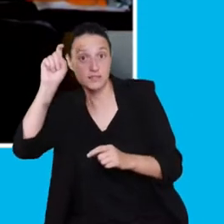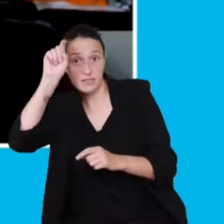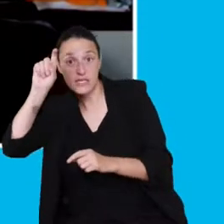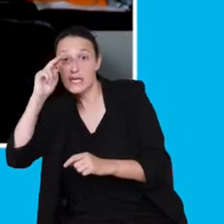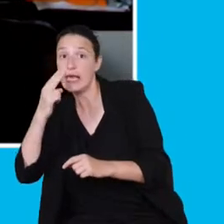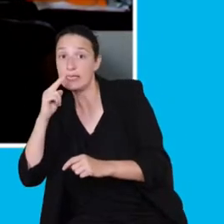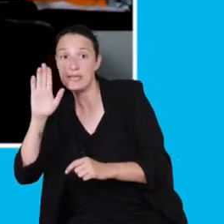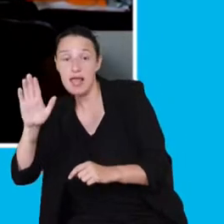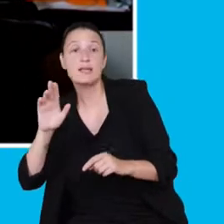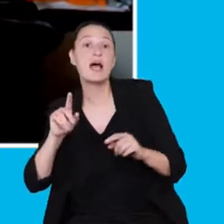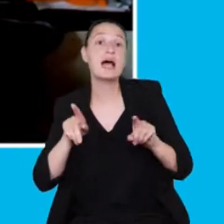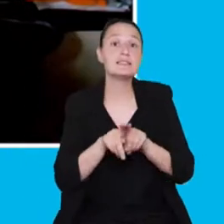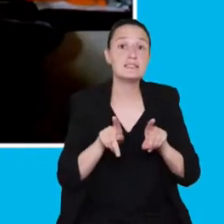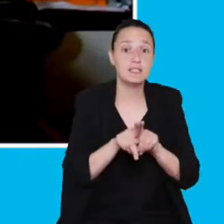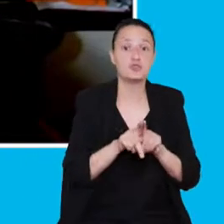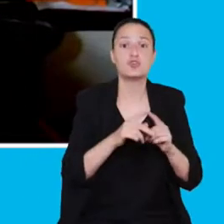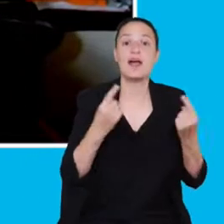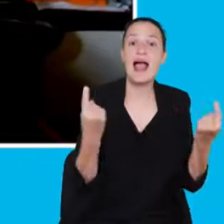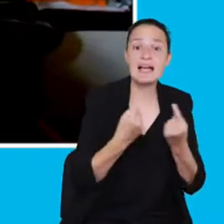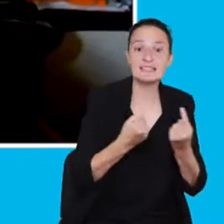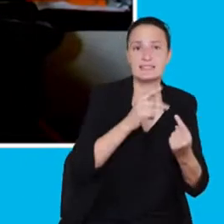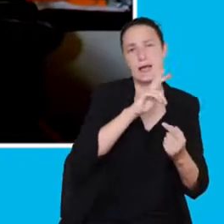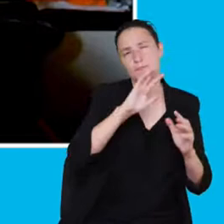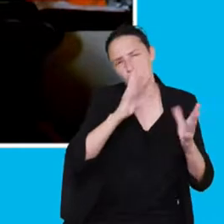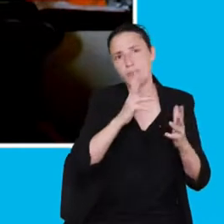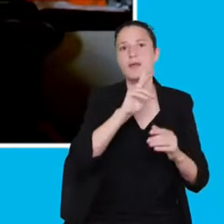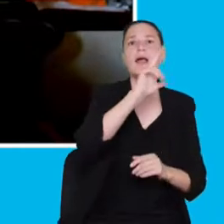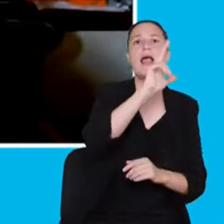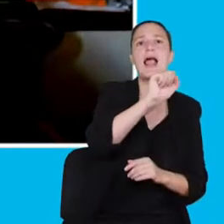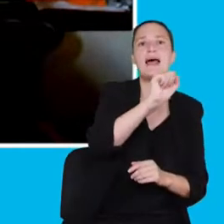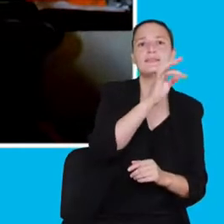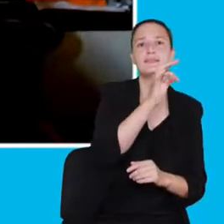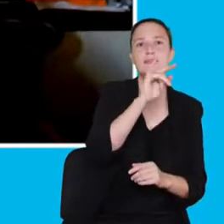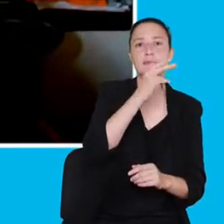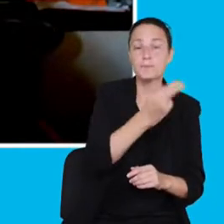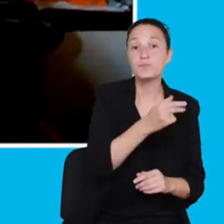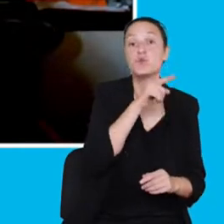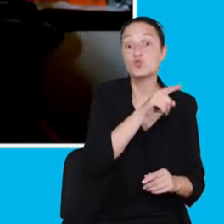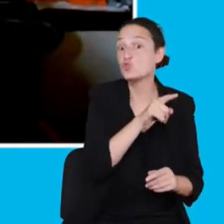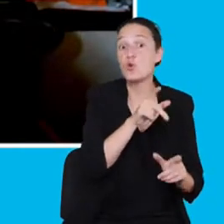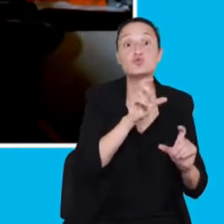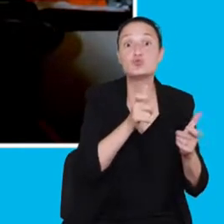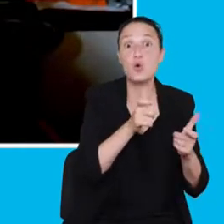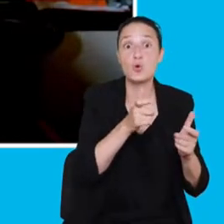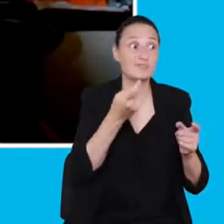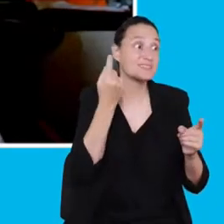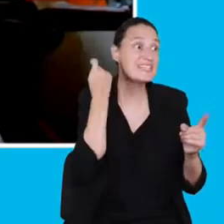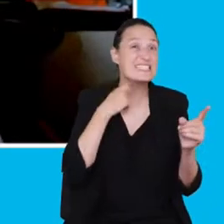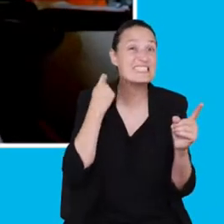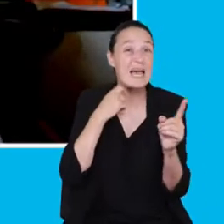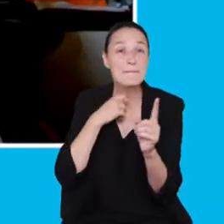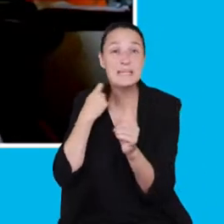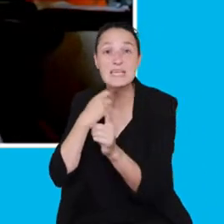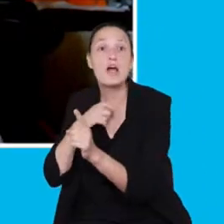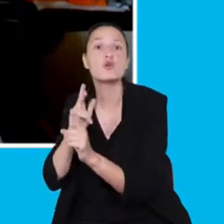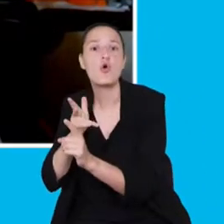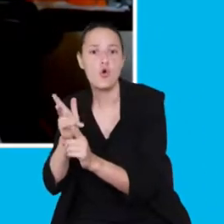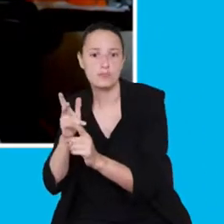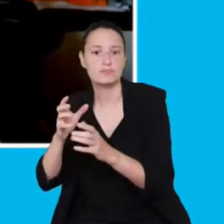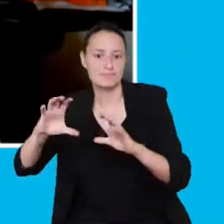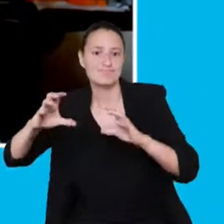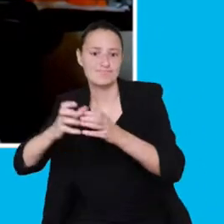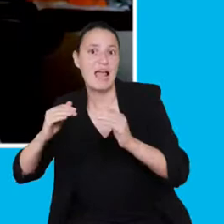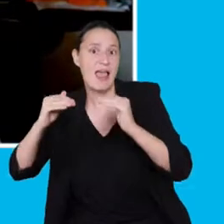akcja, umownie nazwijmy Katyń, po stronie sowieckiej, to jest eksterminacja też tych elit, czy